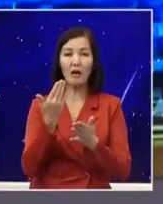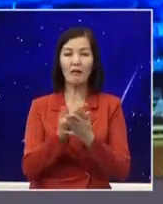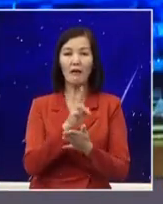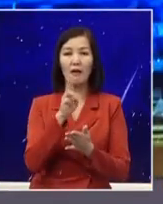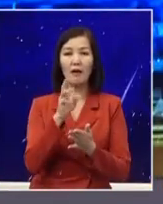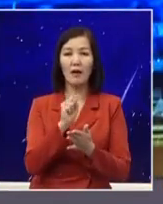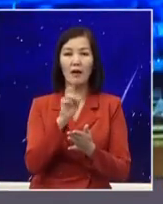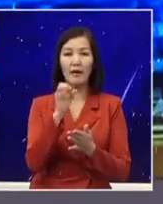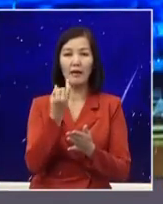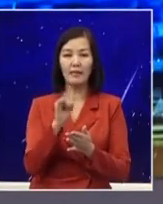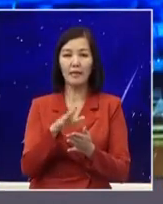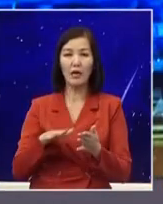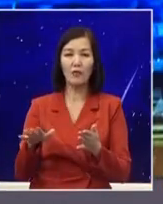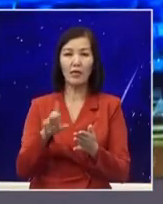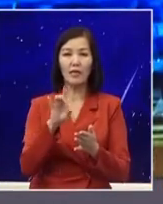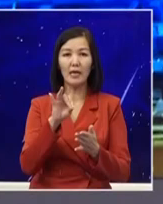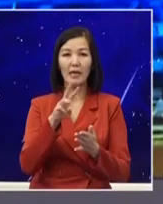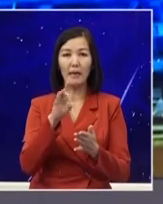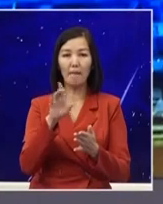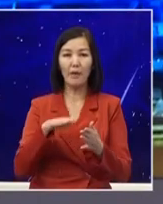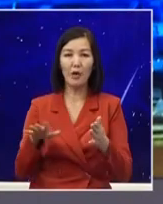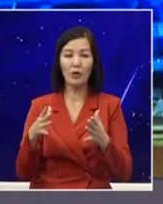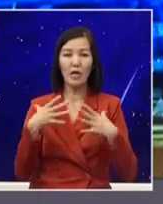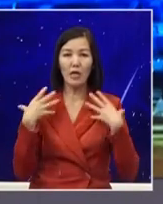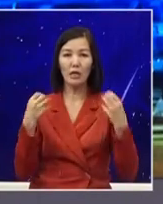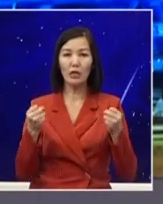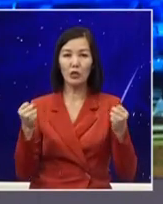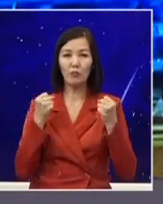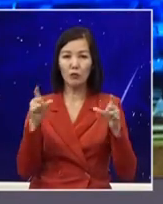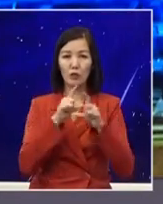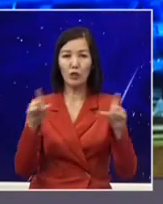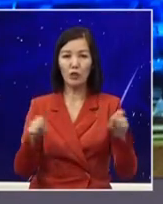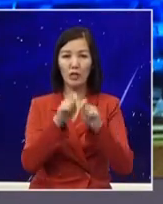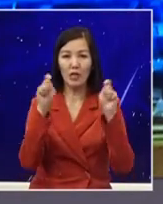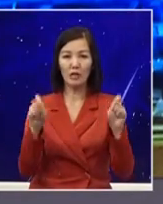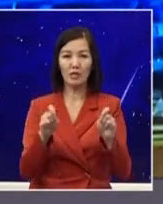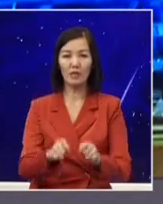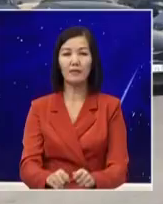Бүгін Қарасай ауданындағы Райымбек ауылында дене шынықтыру және спорт кешен ашылды.